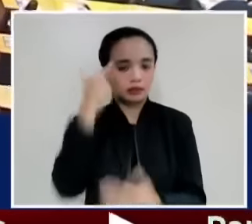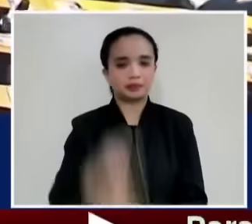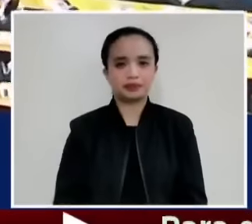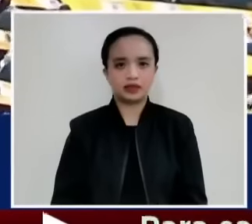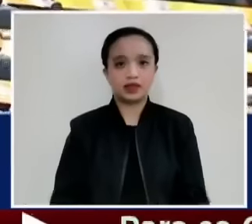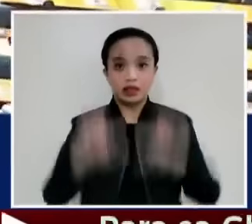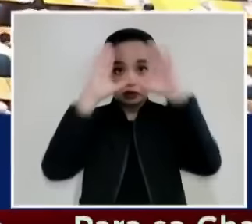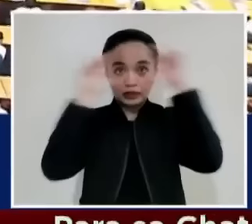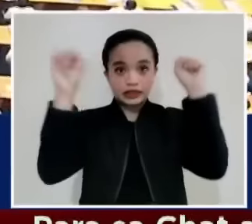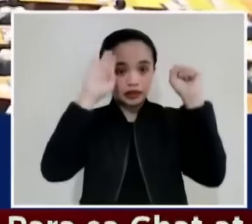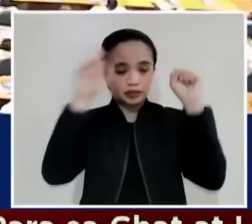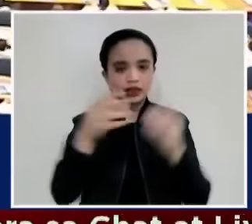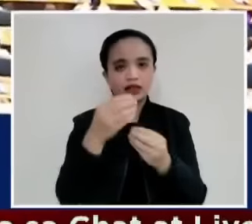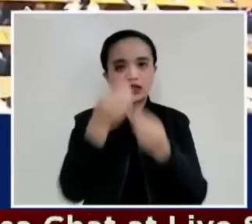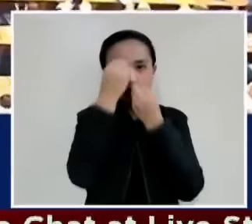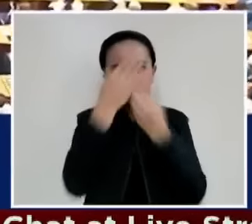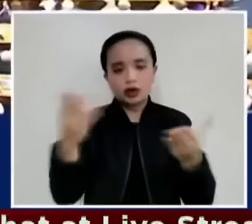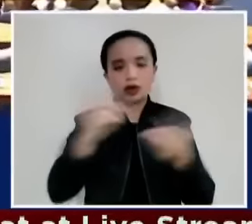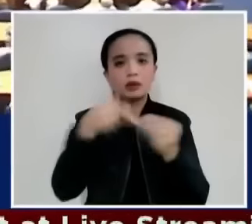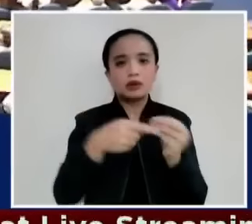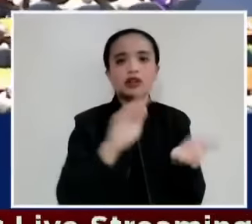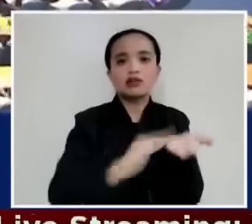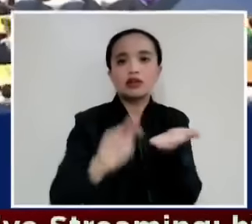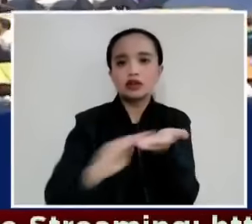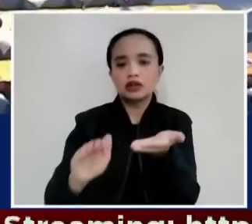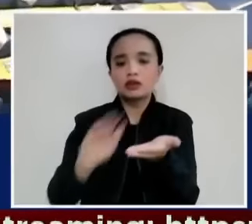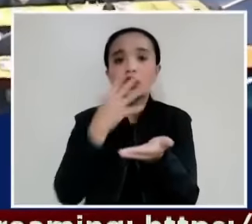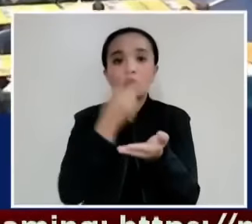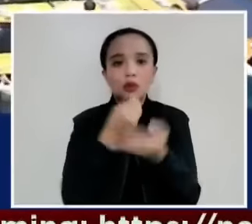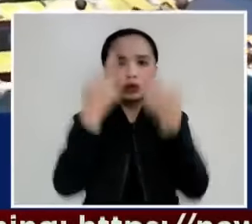pagbibigay amnestiya sa mga nagbabalik loob sa gobyerno.